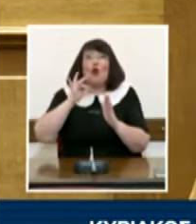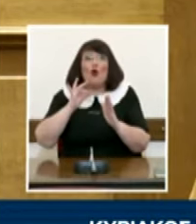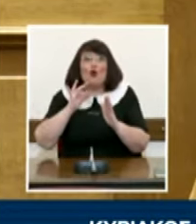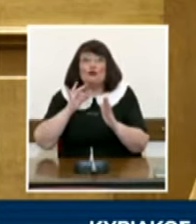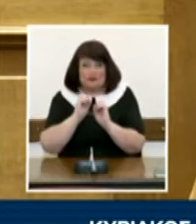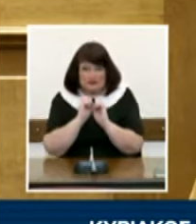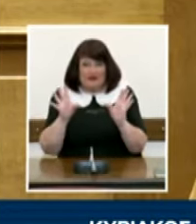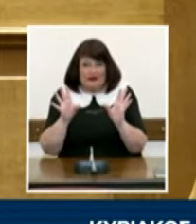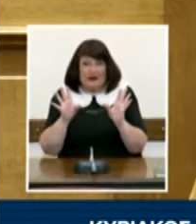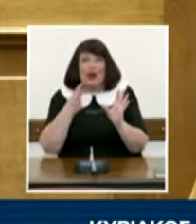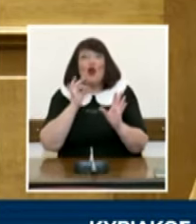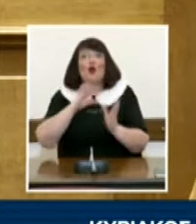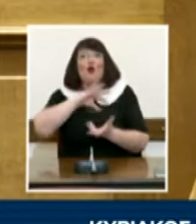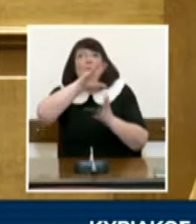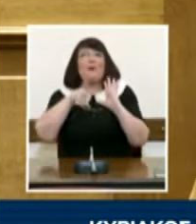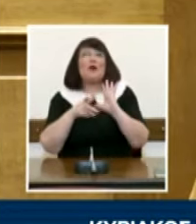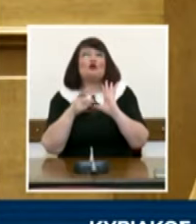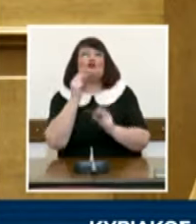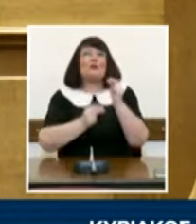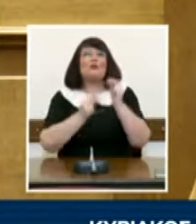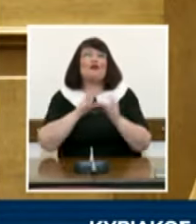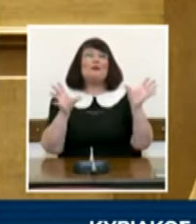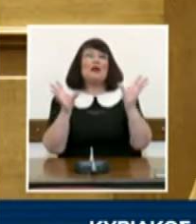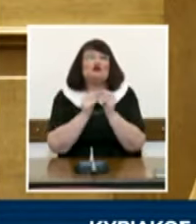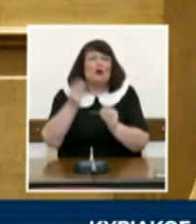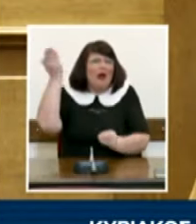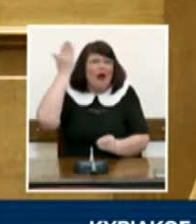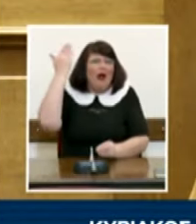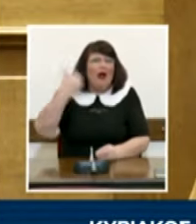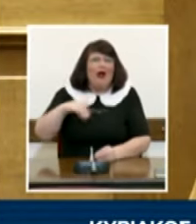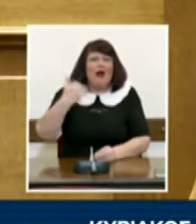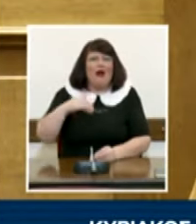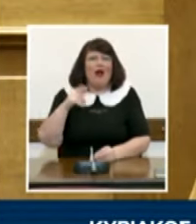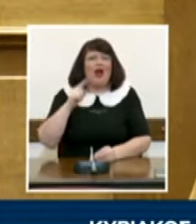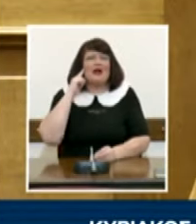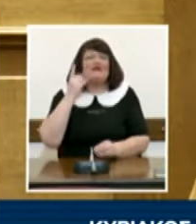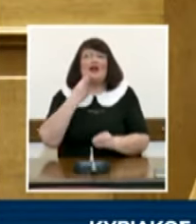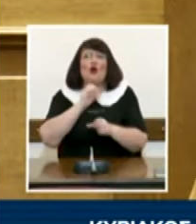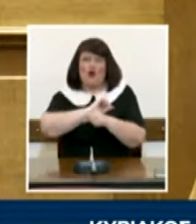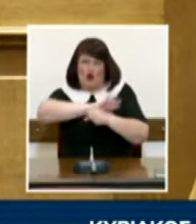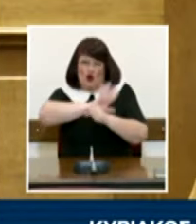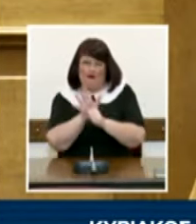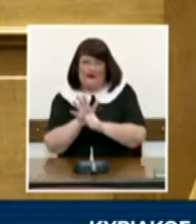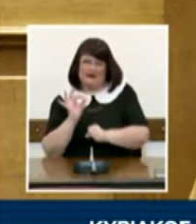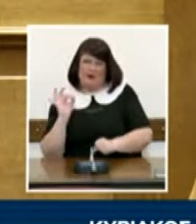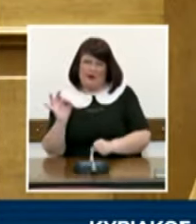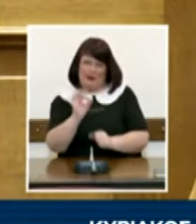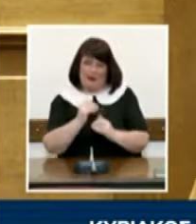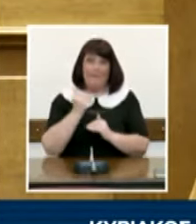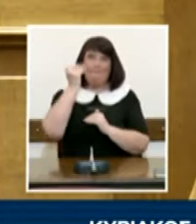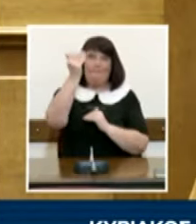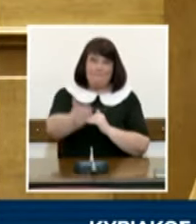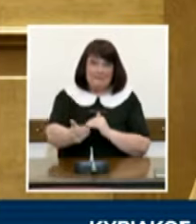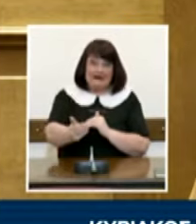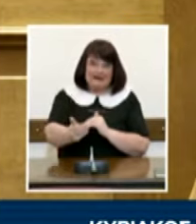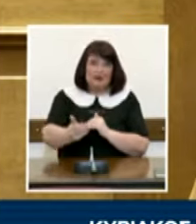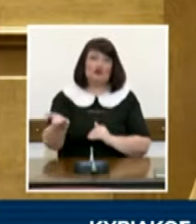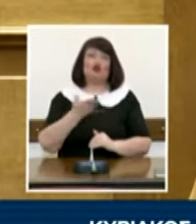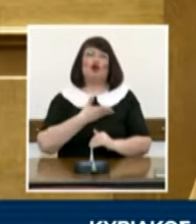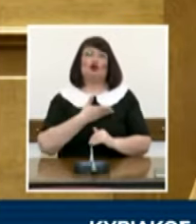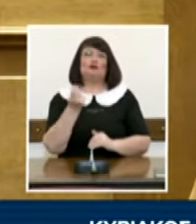ευρώ, είναι ένα ανάγχωμα. Παραλάβαμε το μέσο μισθό κάτω από 100 ευρώ και θα πάει στα 1.500 ευρώ στο